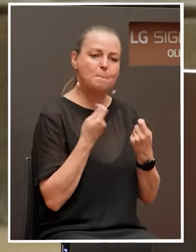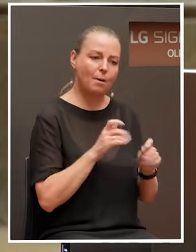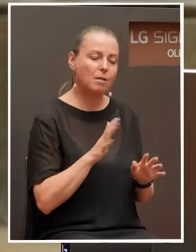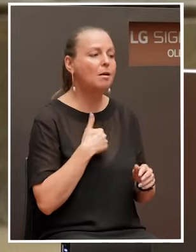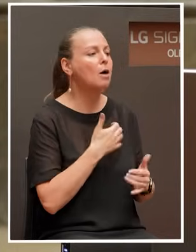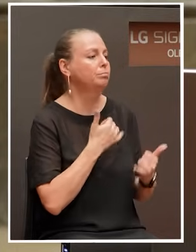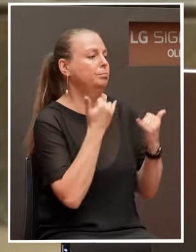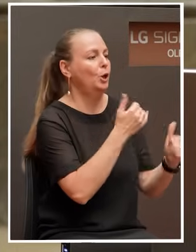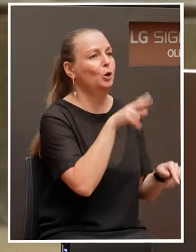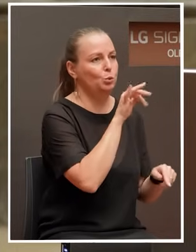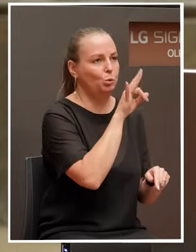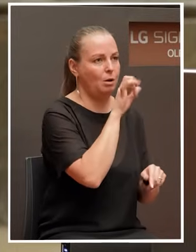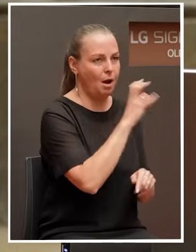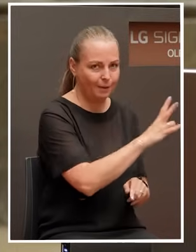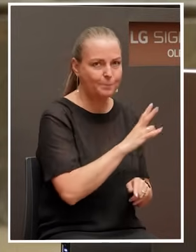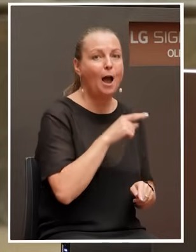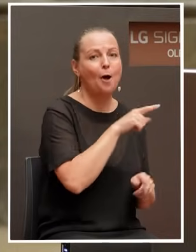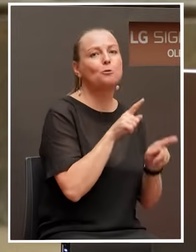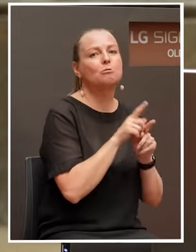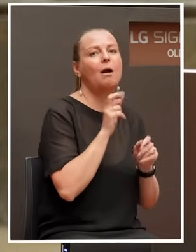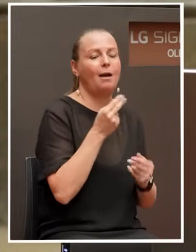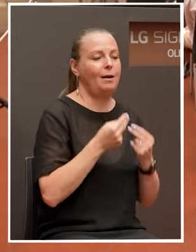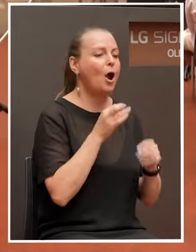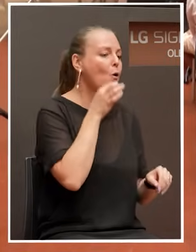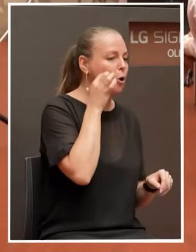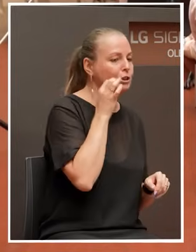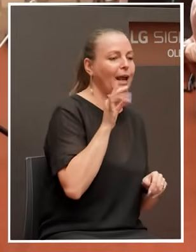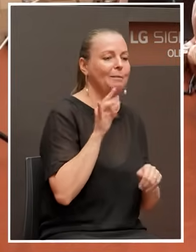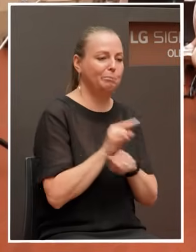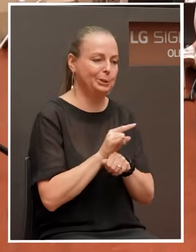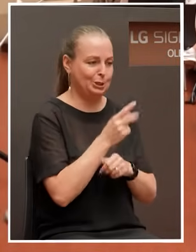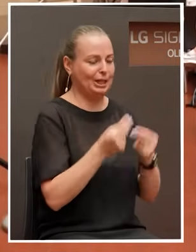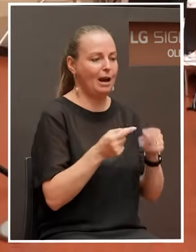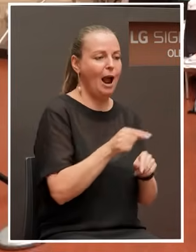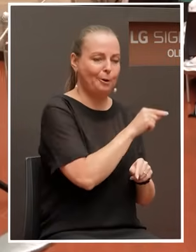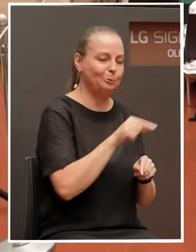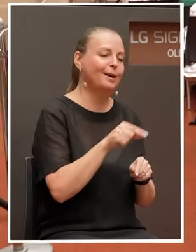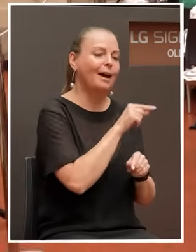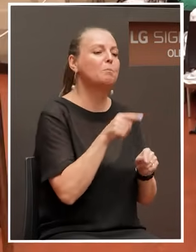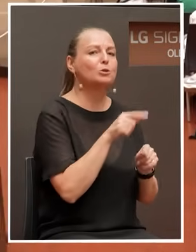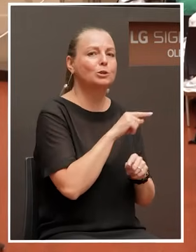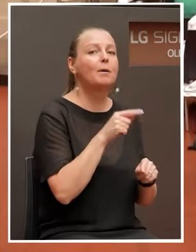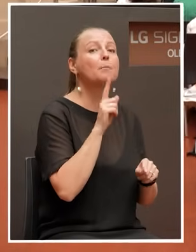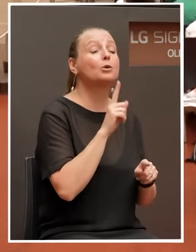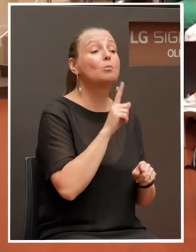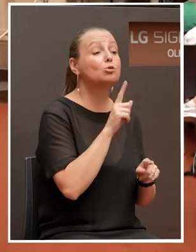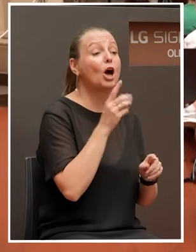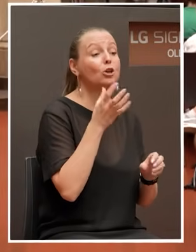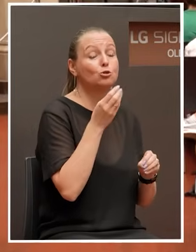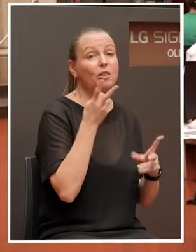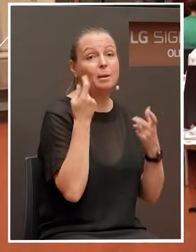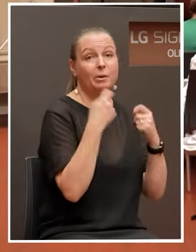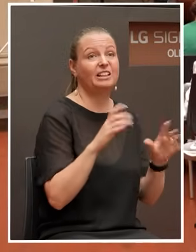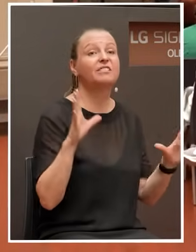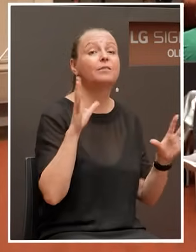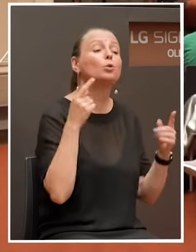А Дюран, в свою очередь, играет с ним тоже как кошка с мышкой, он не торопит заканчивать те картины, которые